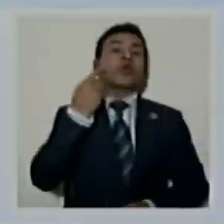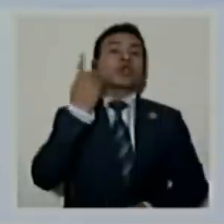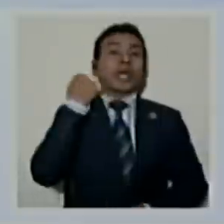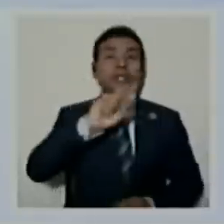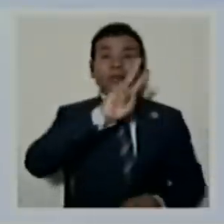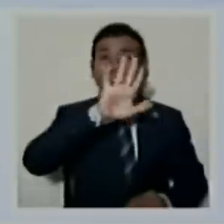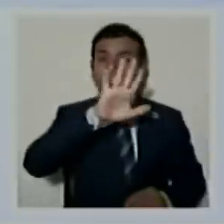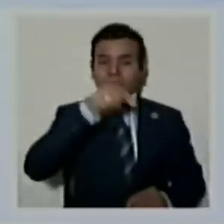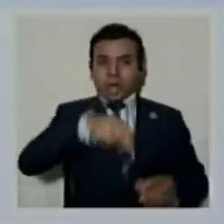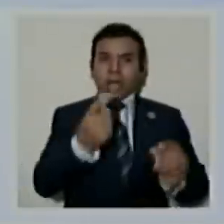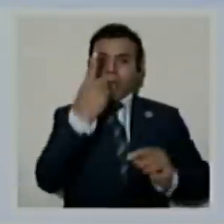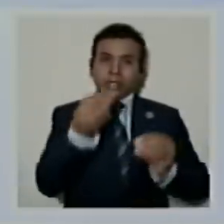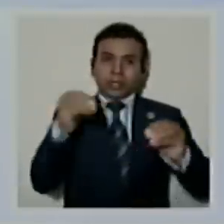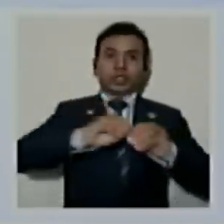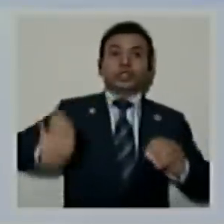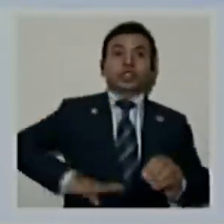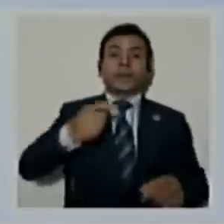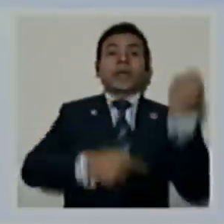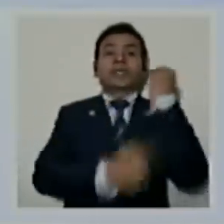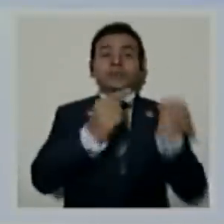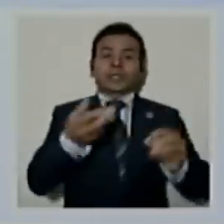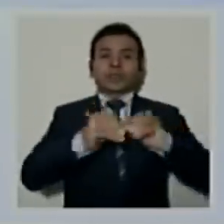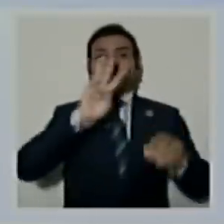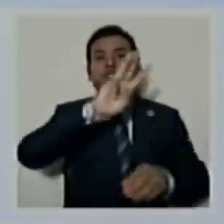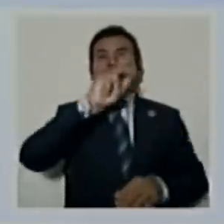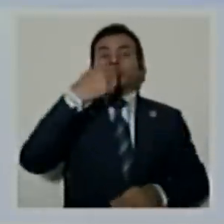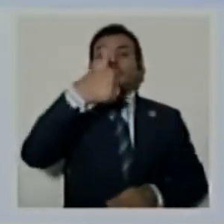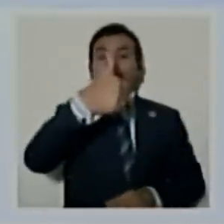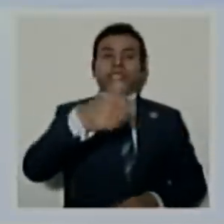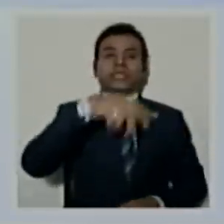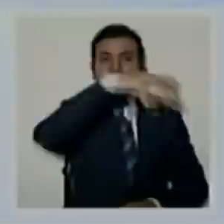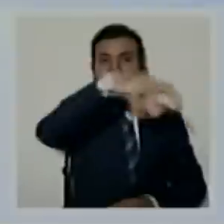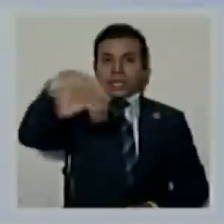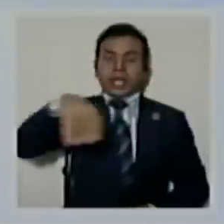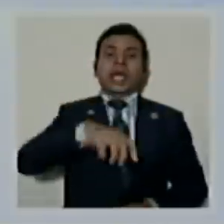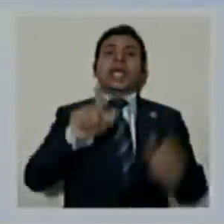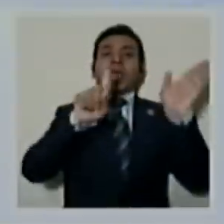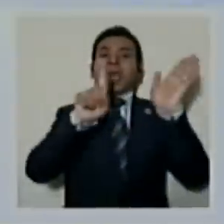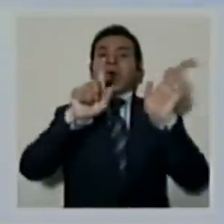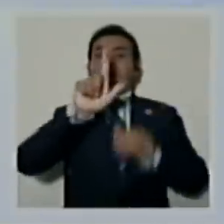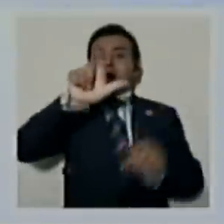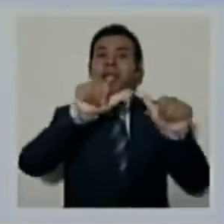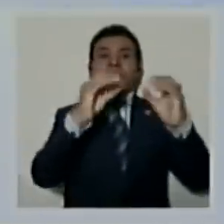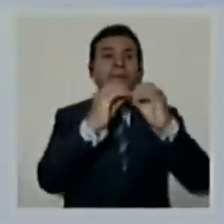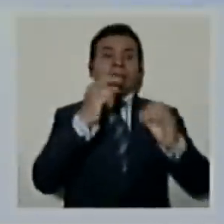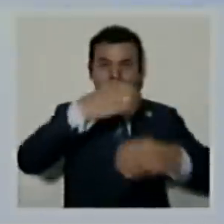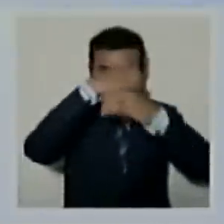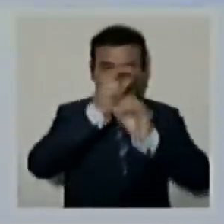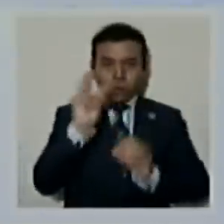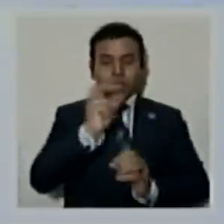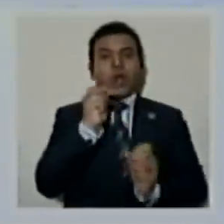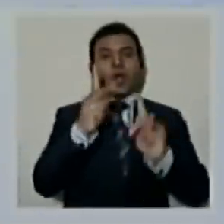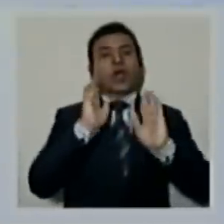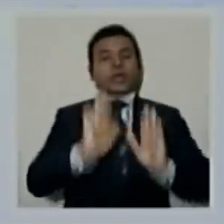বলেছিলাম 35টি ল্যাবে আমাদের পরীক্ষা হয়েছে, আজকে আরেকটি সংযোজিত হয়েছে, সেটা হলো চট্টগ্রাম মেডিকেল কলেজ। এ নিয়ে আমাদের 36টি ল্যাব এখন